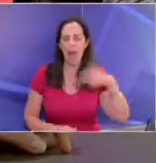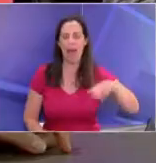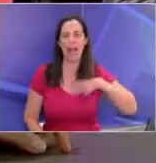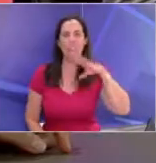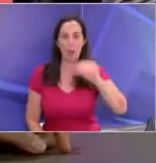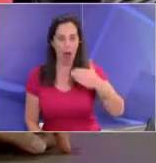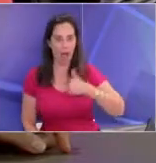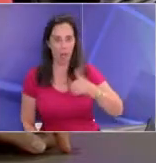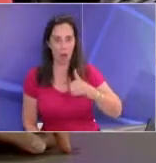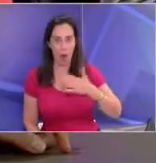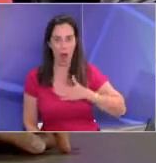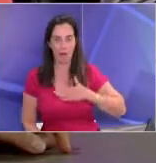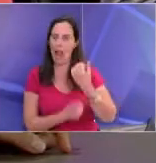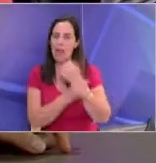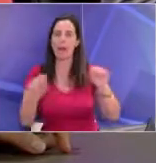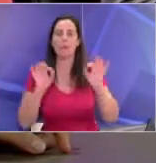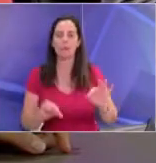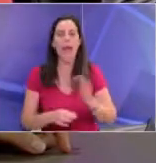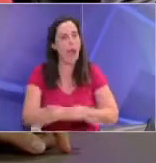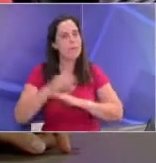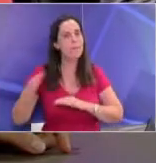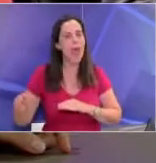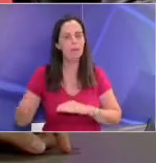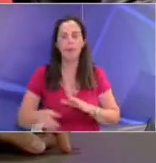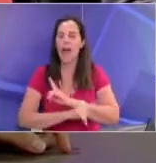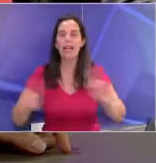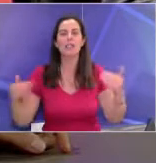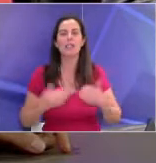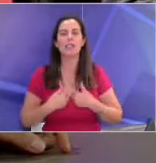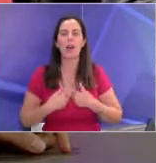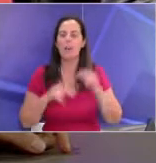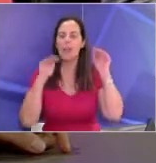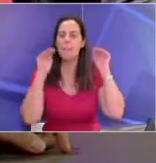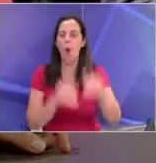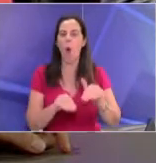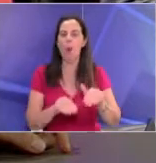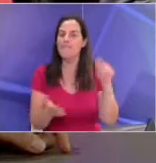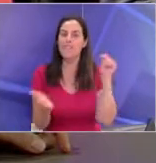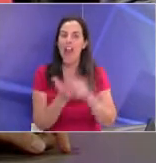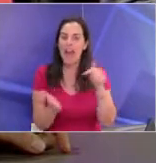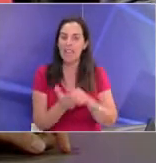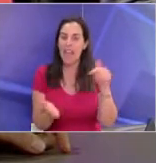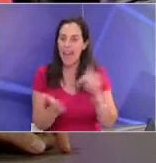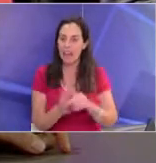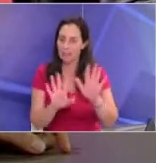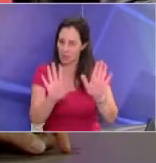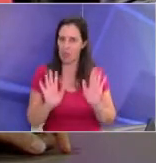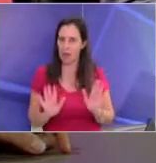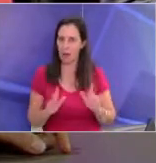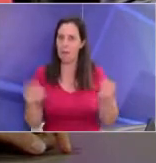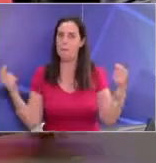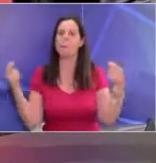פיות. אנחנו הליברלים האמיתיים, הימין, אסור לנו ליפול למלכודת הזאת. ולכן, רק עכשיו,